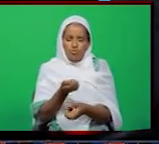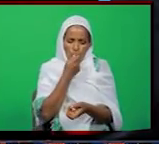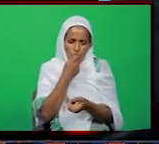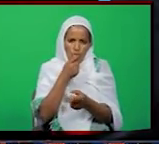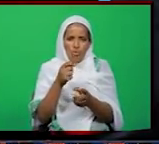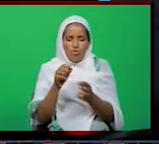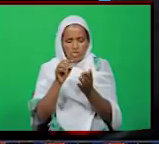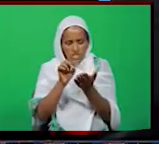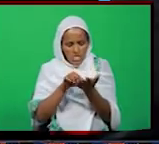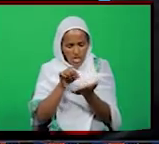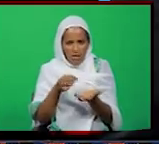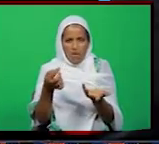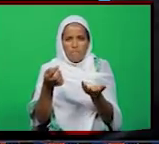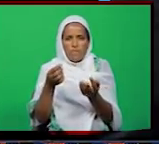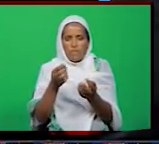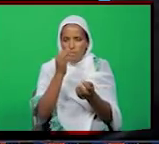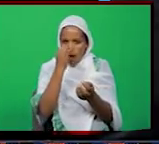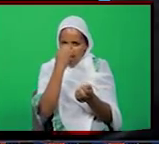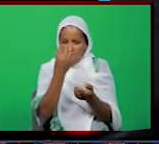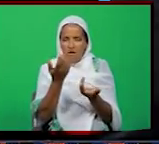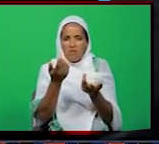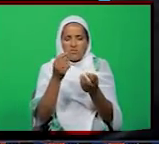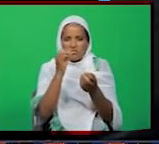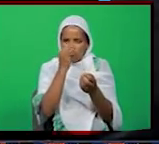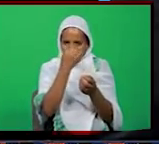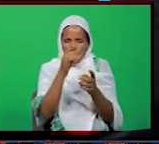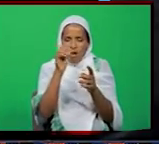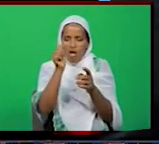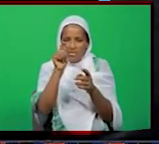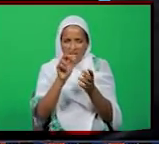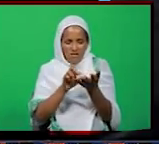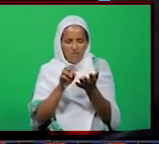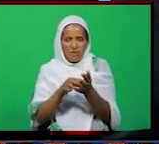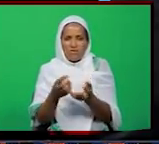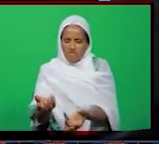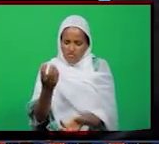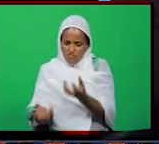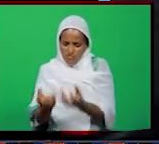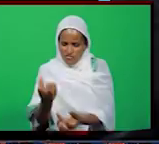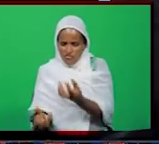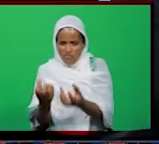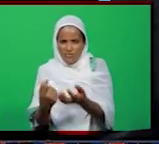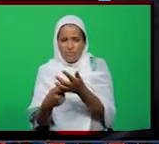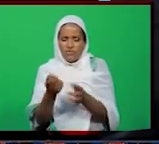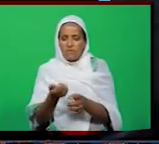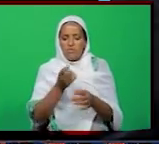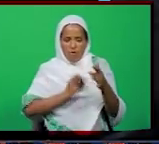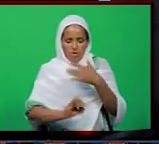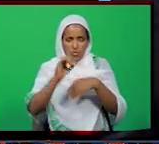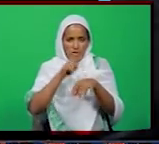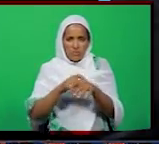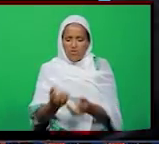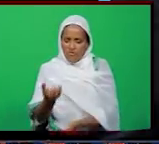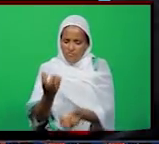ጥራጥሬ ስንዴም ይሁን ባቄላ ሽምብራም ይሁን አተር ንፍሮ አንፍራ በልደሷ ጊዜ ንፍሮ